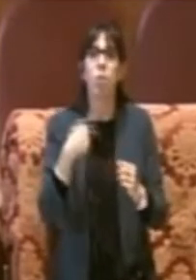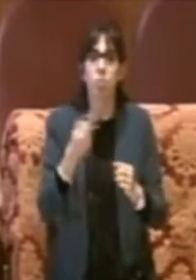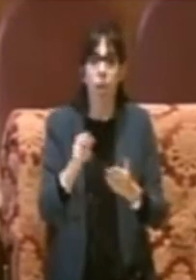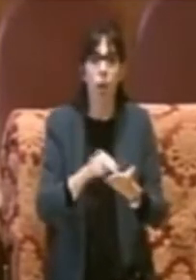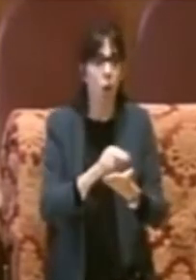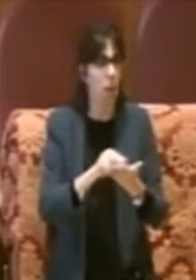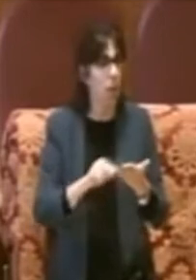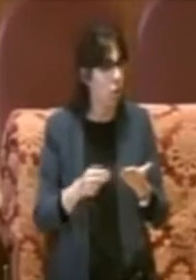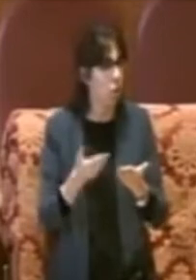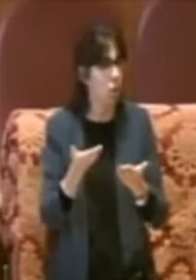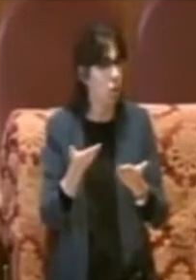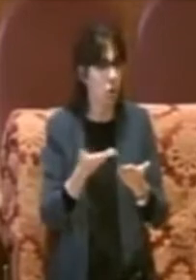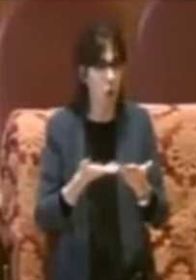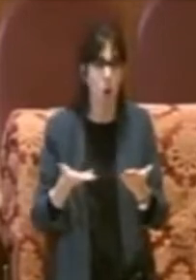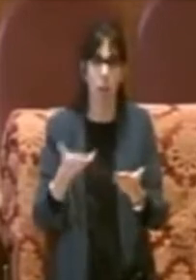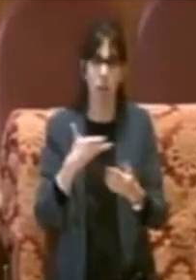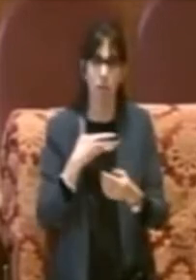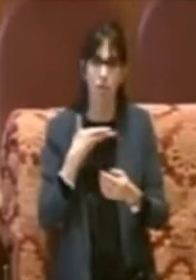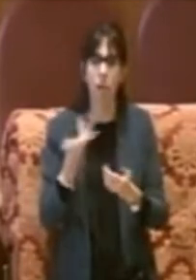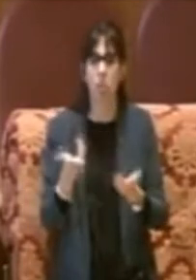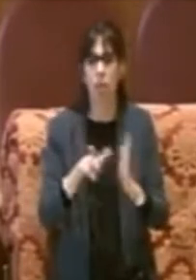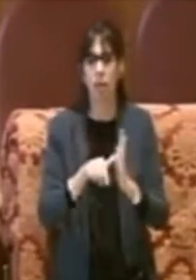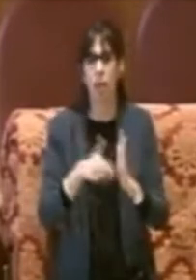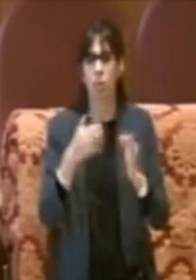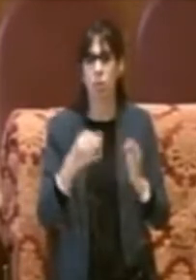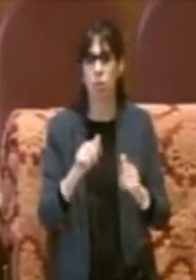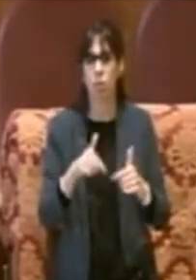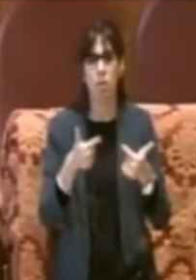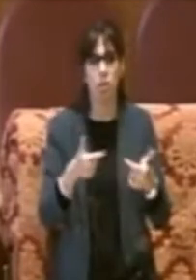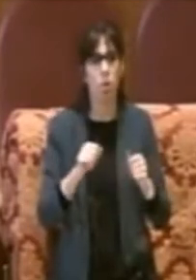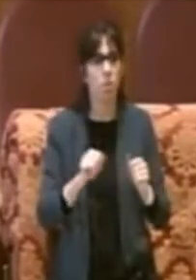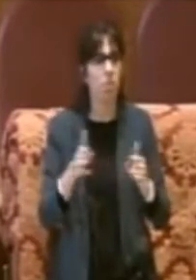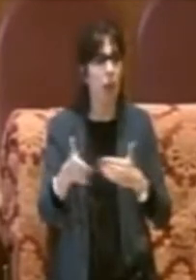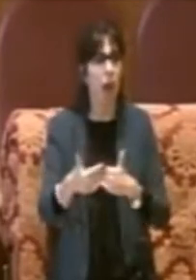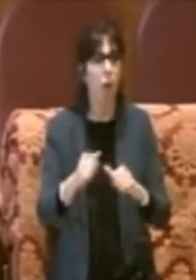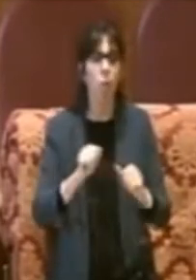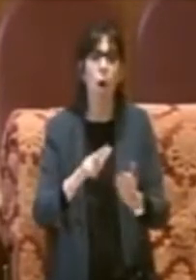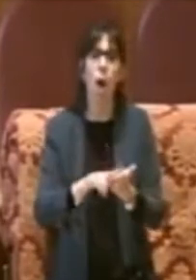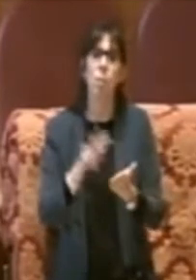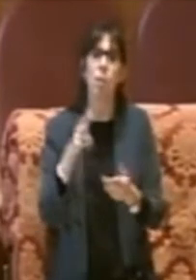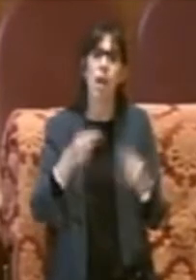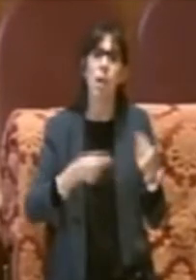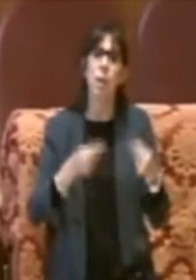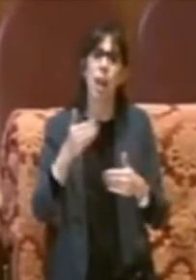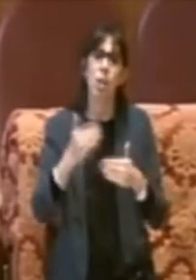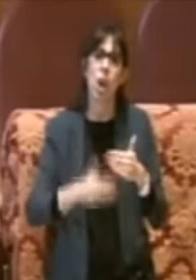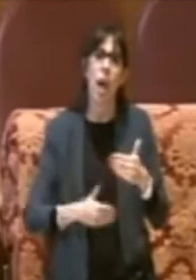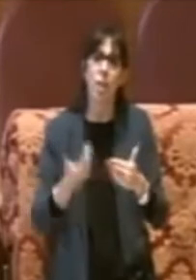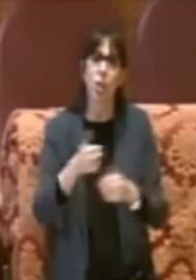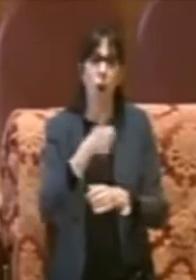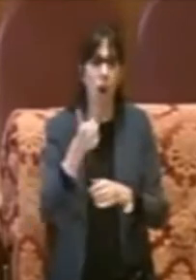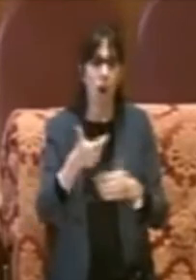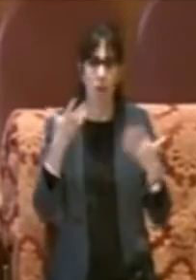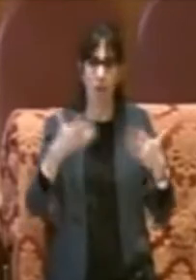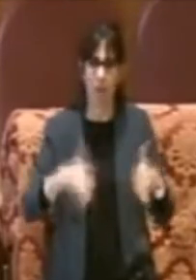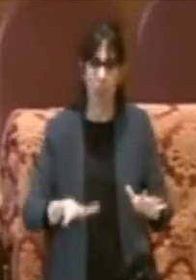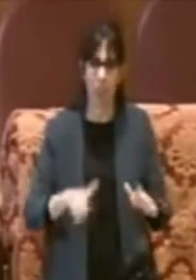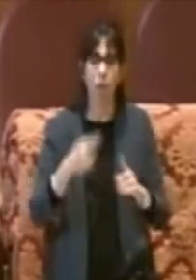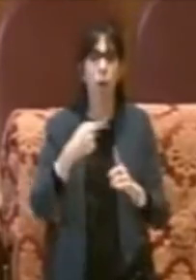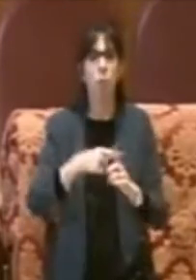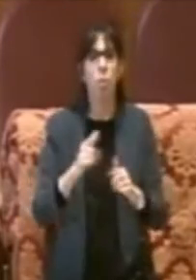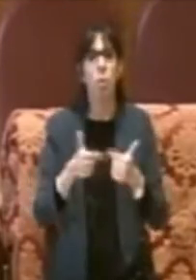parere nei tempi che consentano a quest'aula di approvare il bilancio entro la fine dell'anno e per permettere all'ente